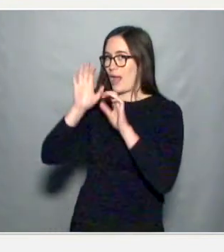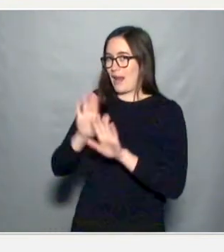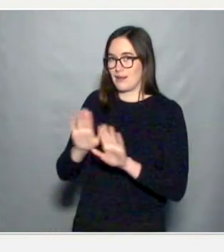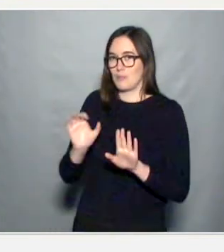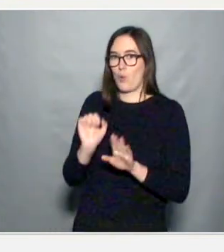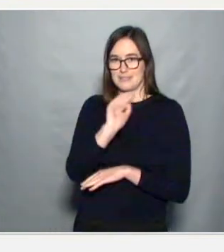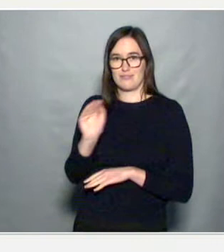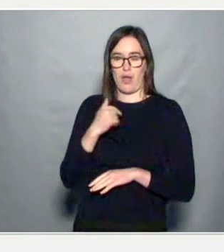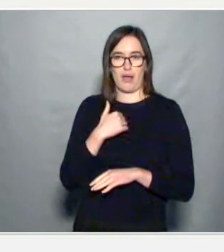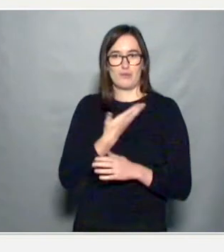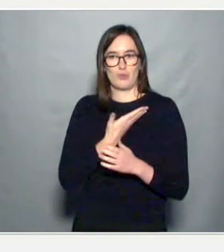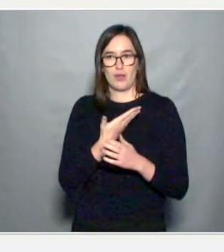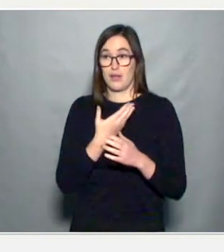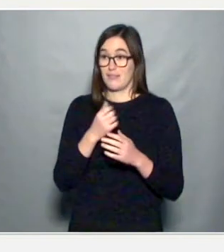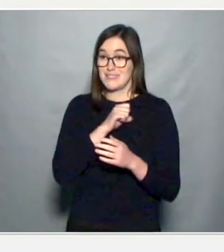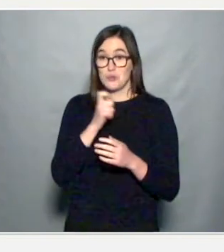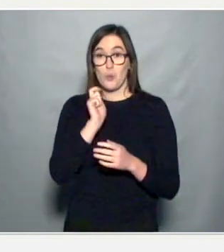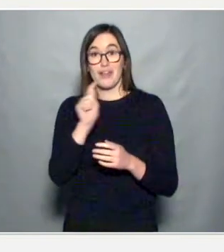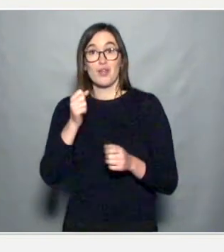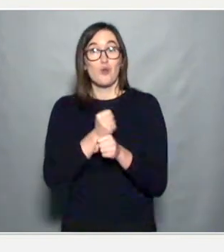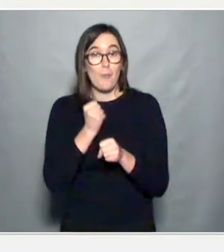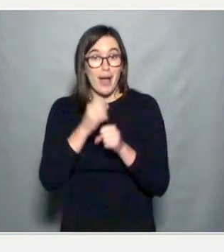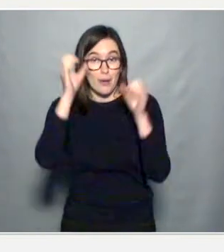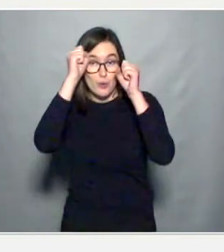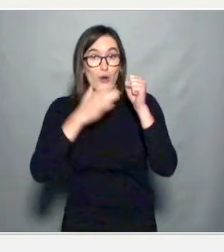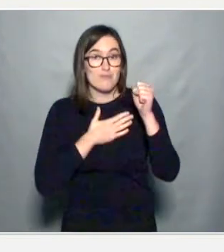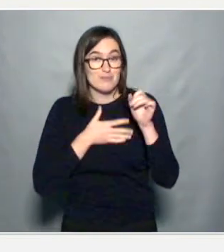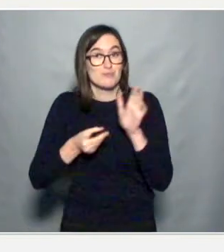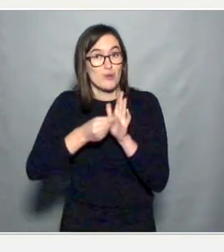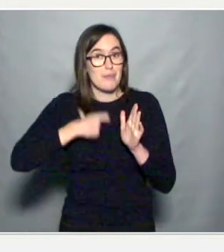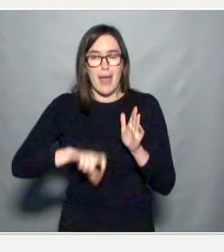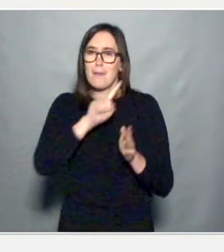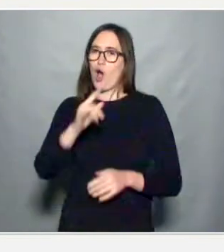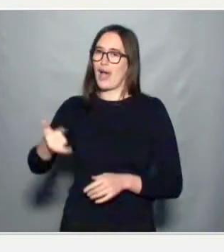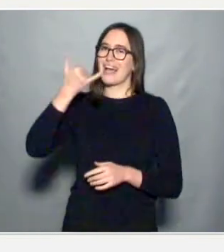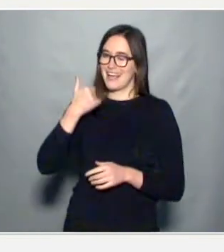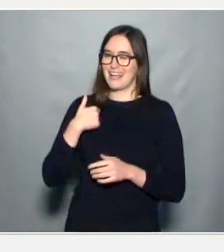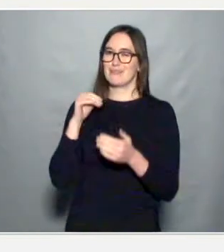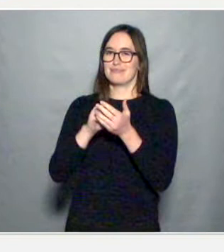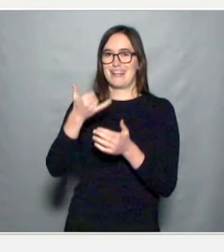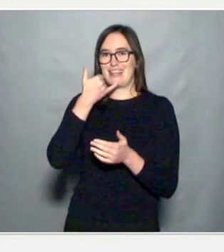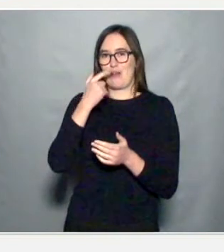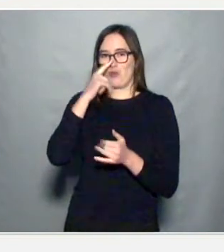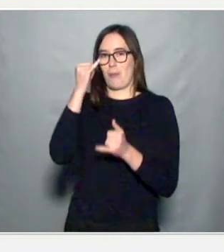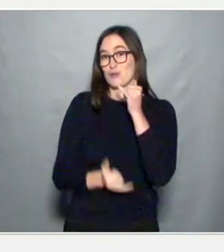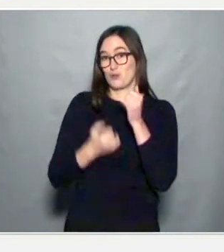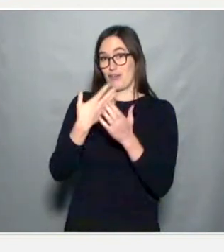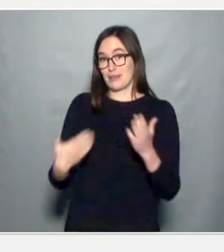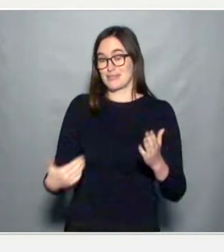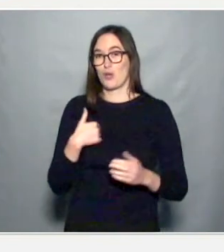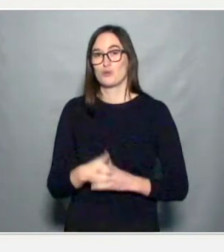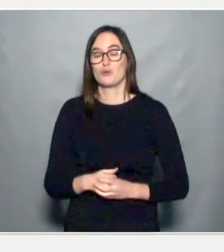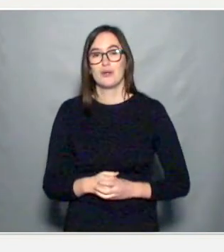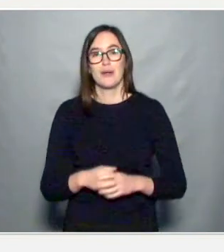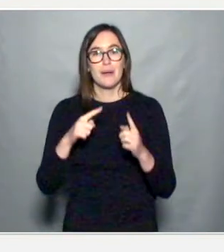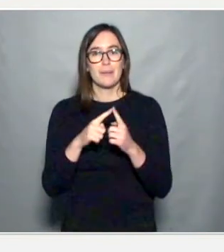Google här. Är det någon som jobbar på Google och vill sponsra, det är bara ringa. Telefonnumret kommer i slutet. Skämt åsido, det bara råkar vara så att